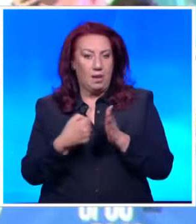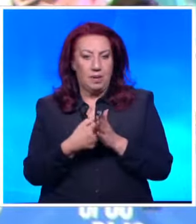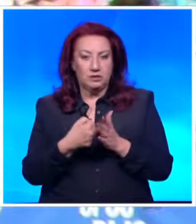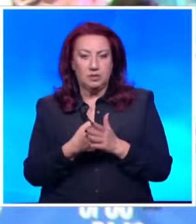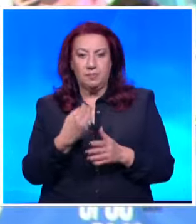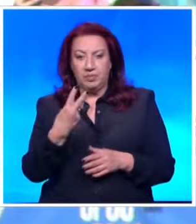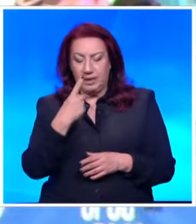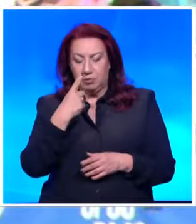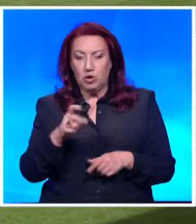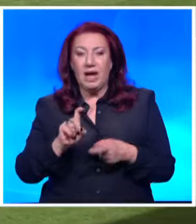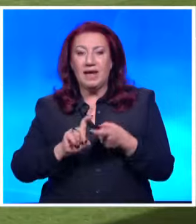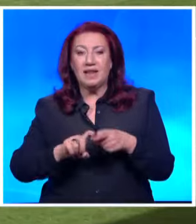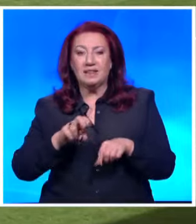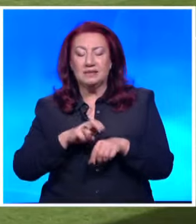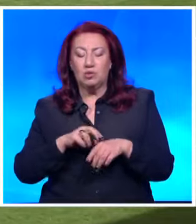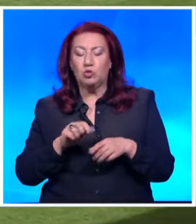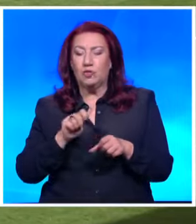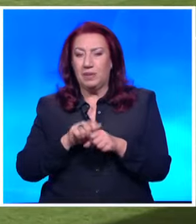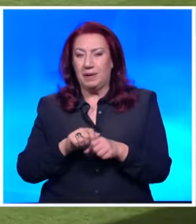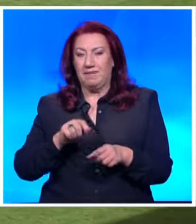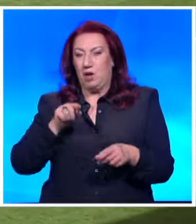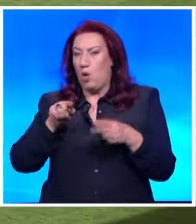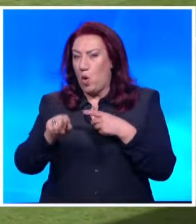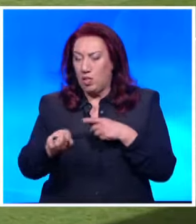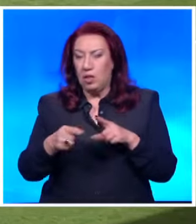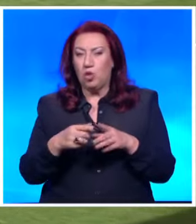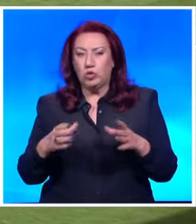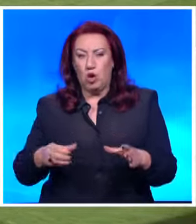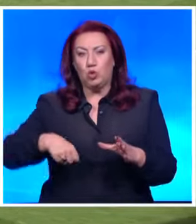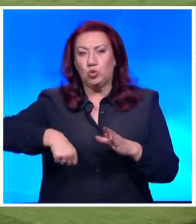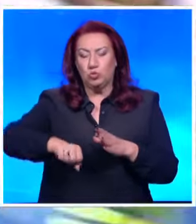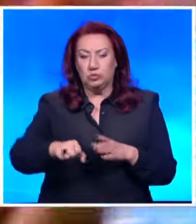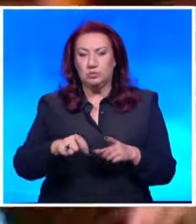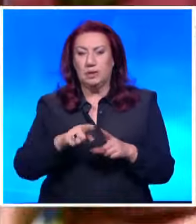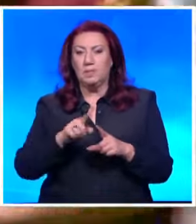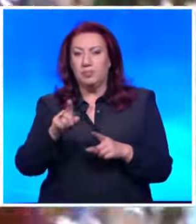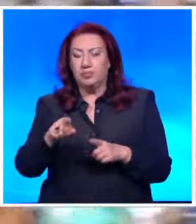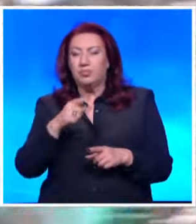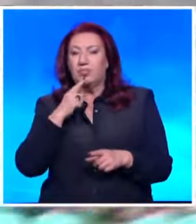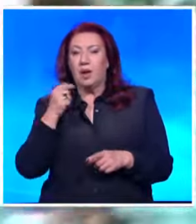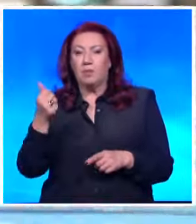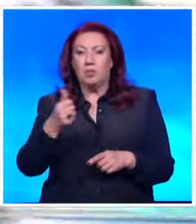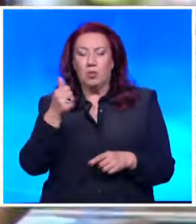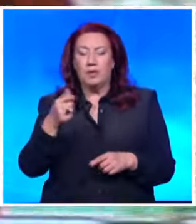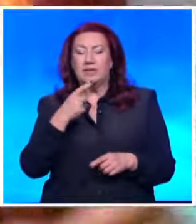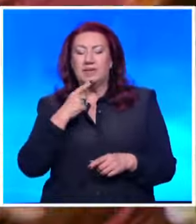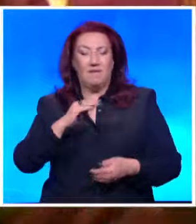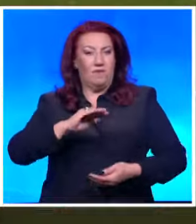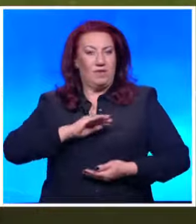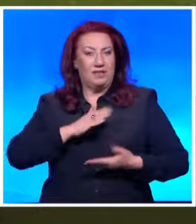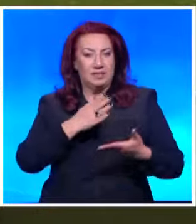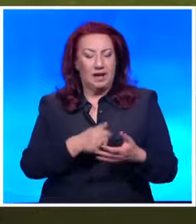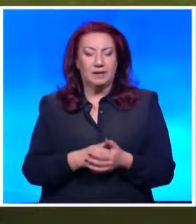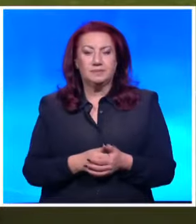Десподов изведе тима напред, след като се изработи дуспа, а от 11 метра над хитри вратаря на Атлетико Мадрид Ян Облак.